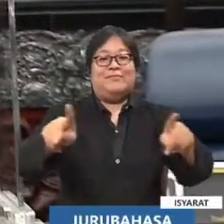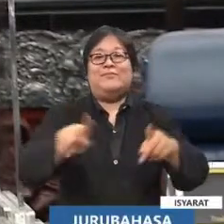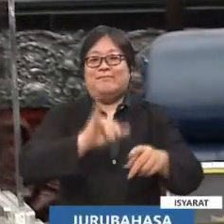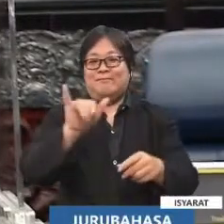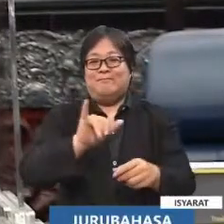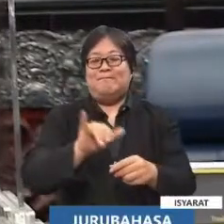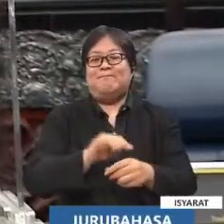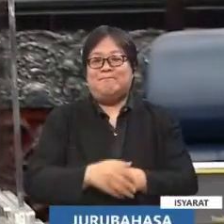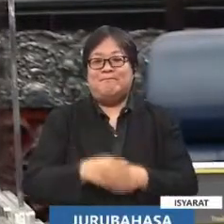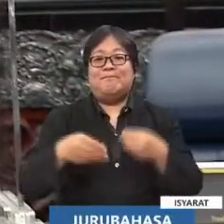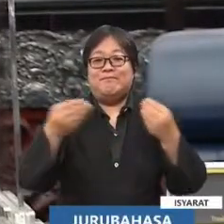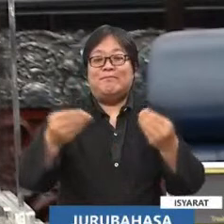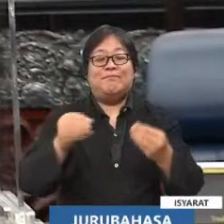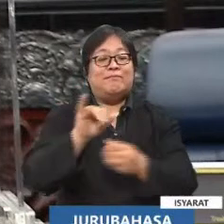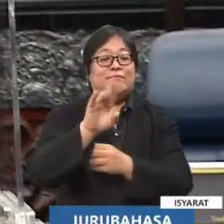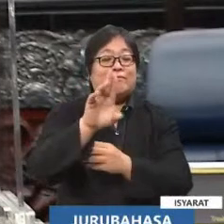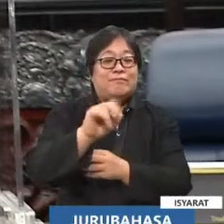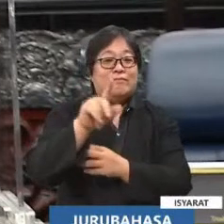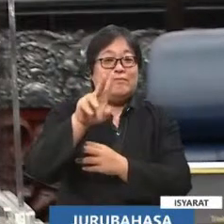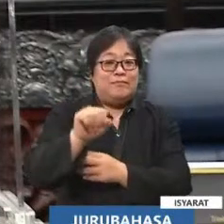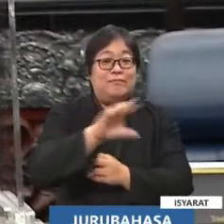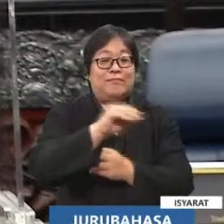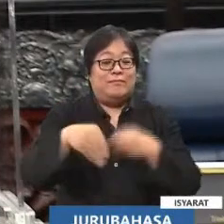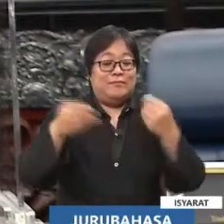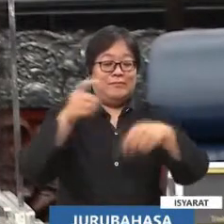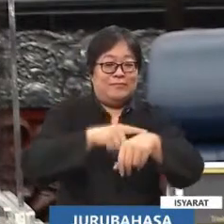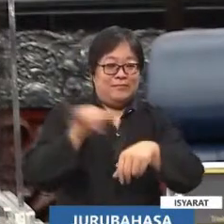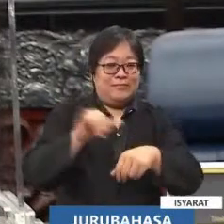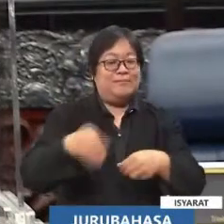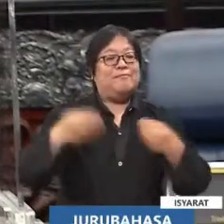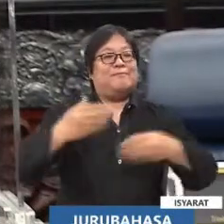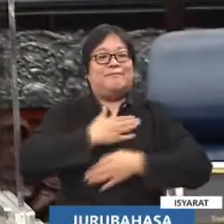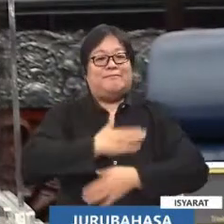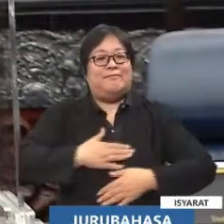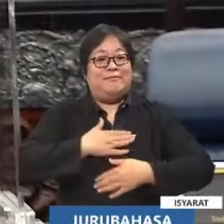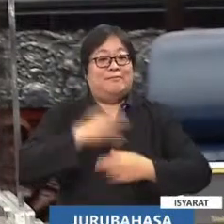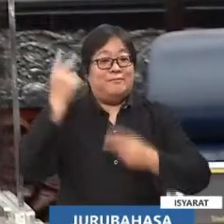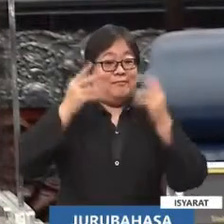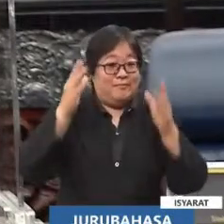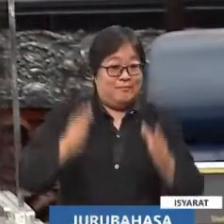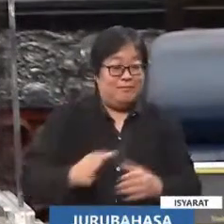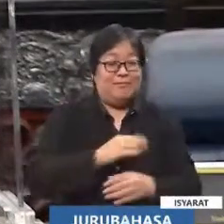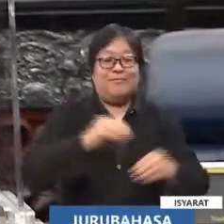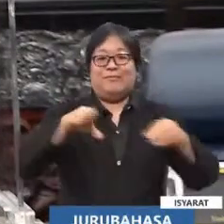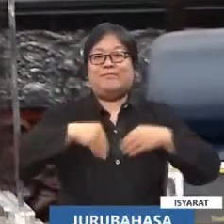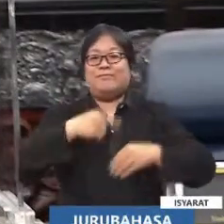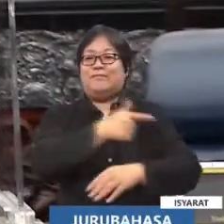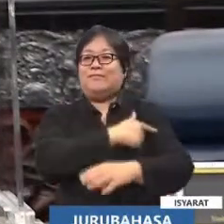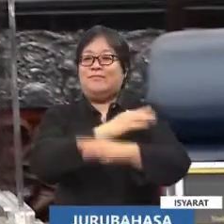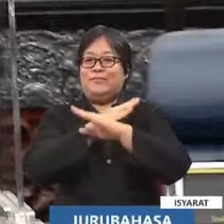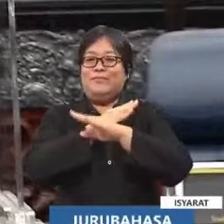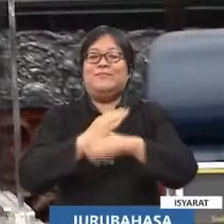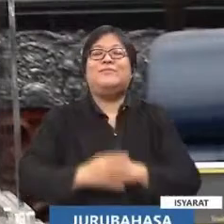penyeraan pendapatan kepada baskers serta pada masa yang sama menyediakan hiburan kepada petugas PPV dan juga penerima